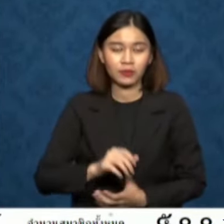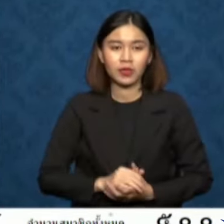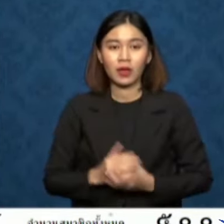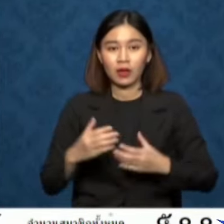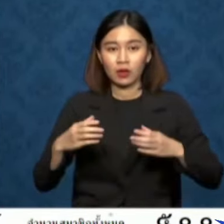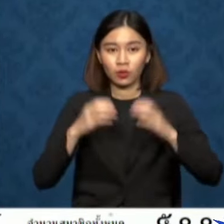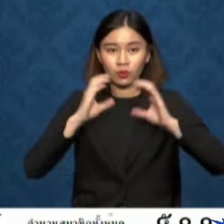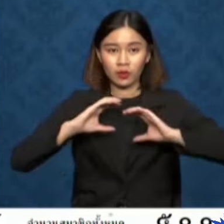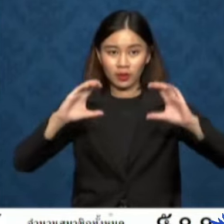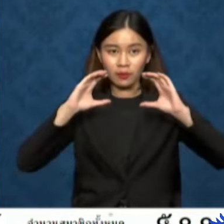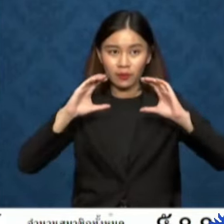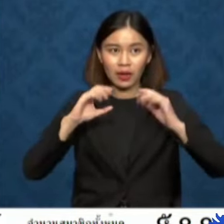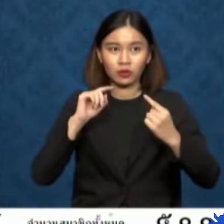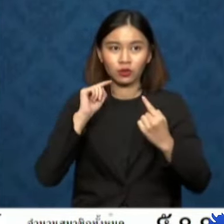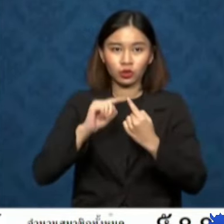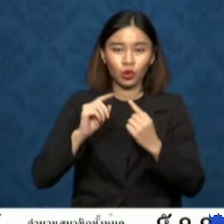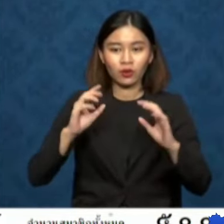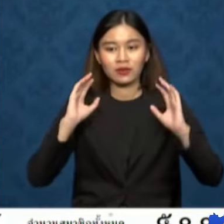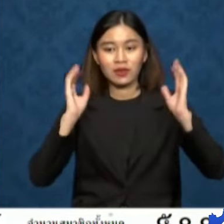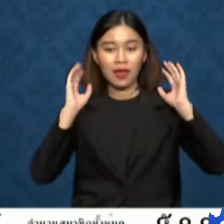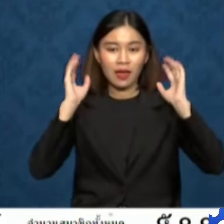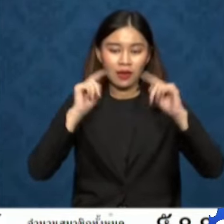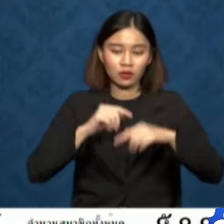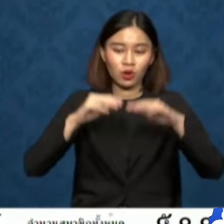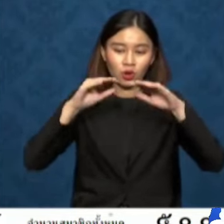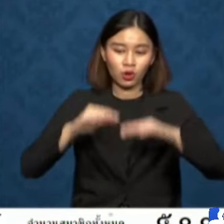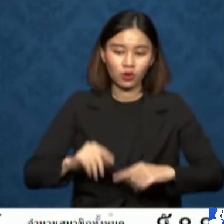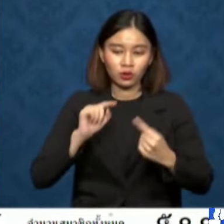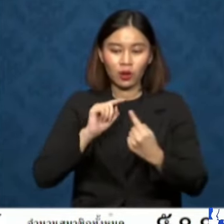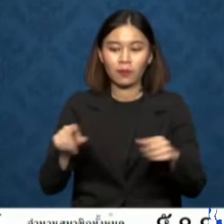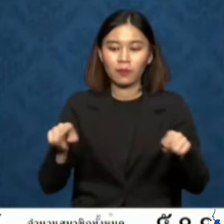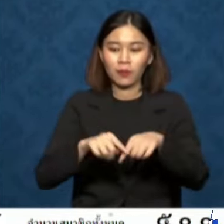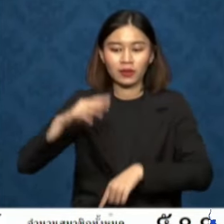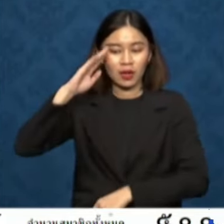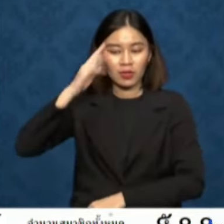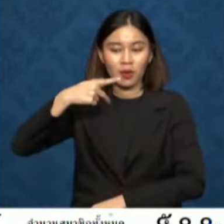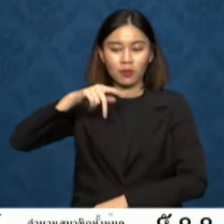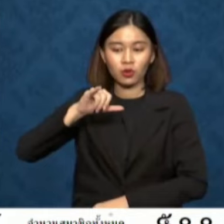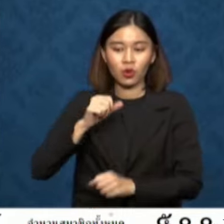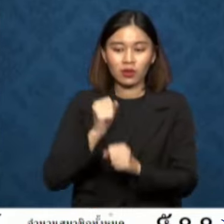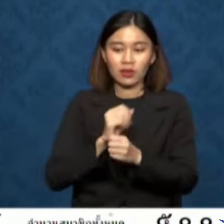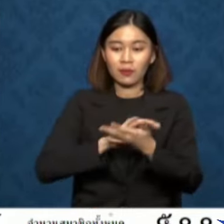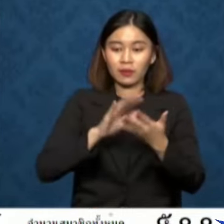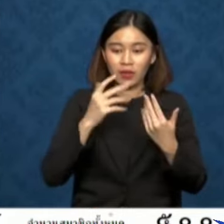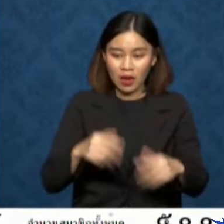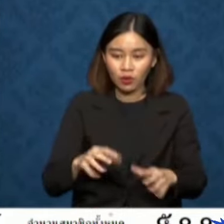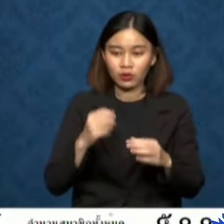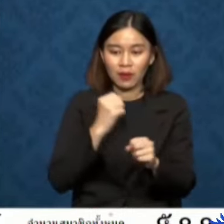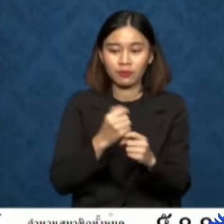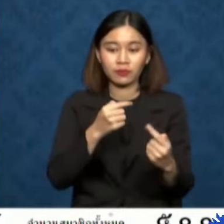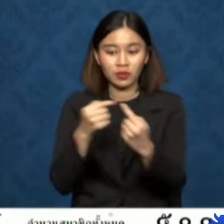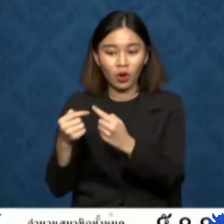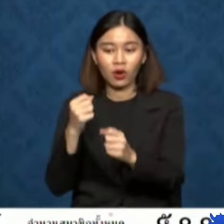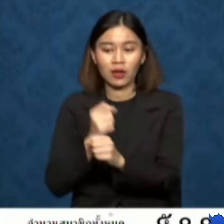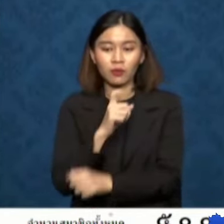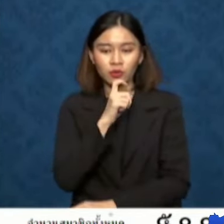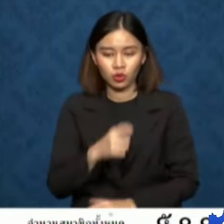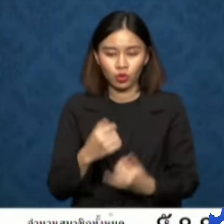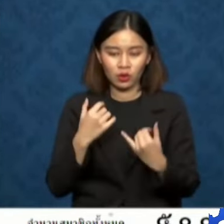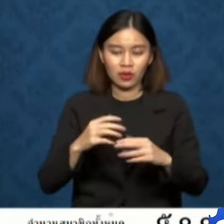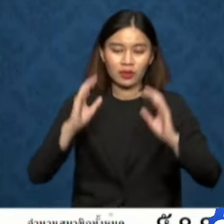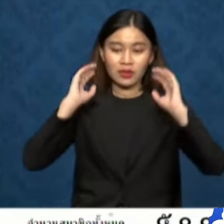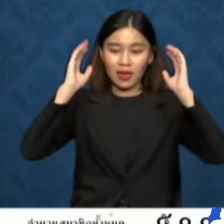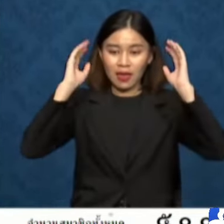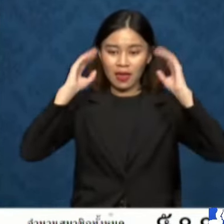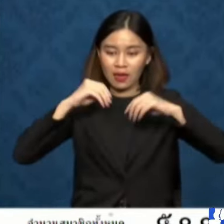รัฐบาลนี้ยังคงเอาปาหีการลดอัตรากำลังพลในแบบที่พลเอกประยุทธ์มาทำที่เขาทำแล้วทำอยู่ทำต่อเนี่ยโดยโหมทำการ